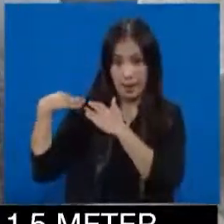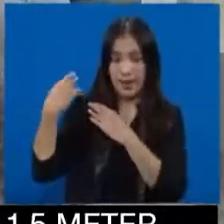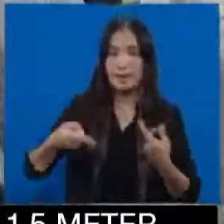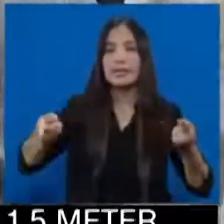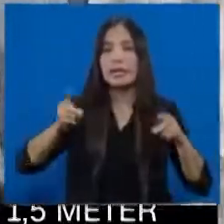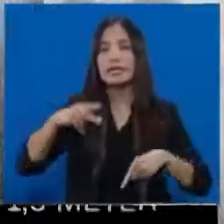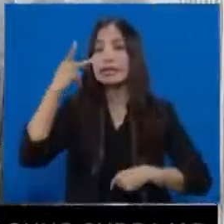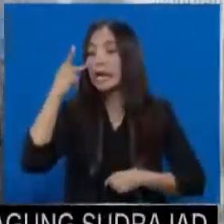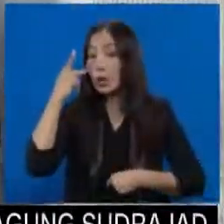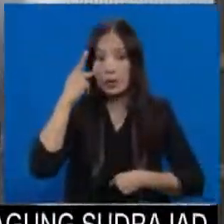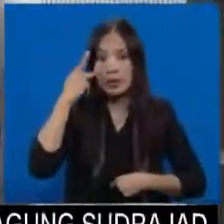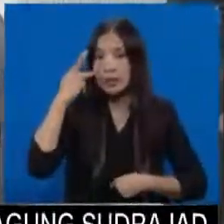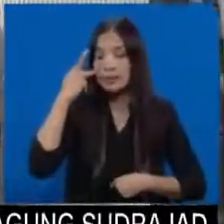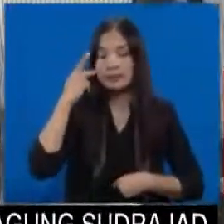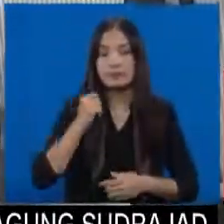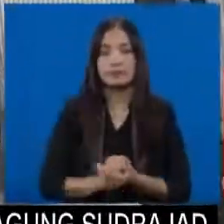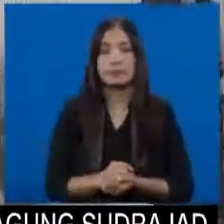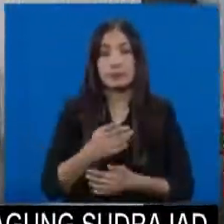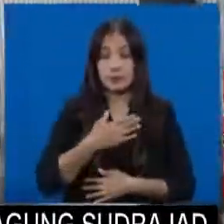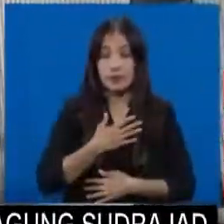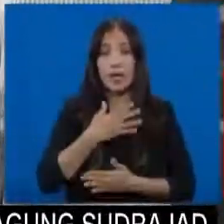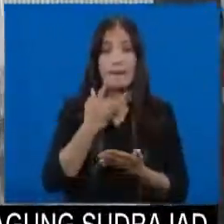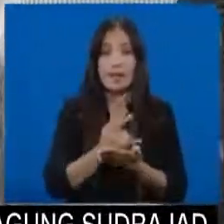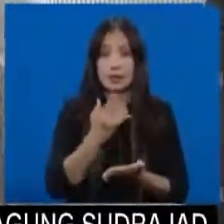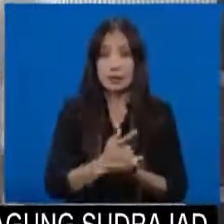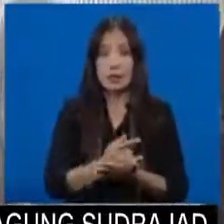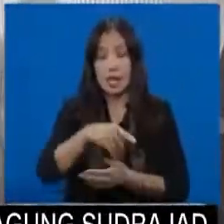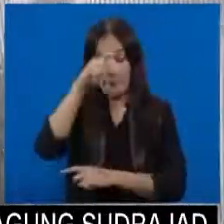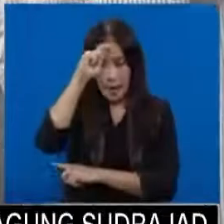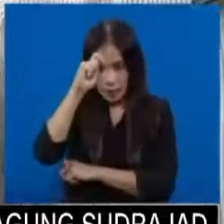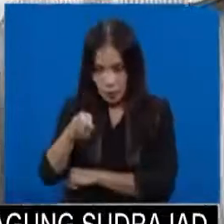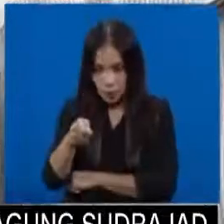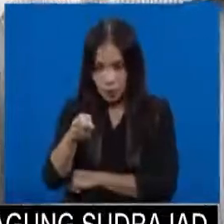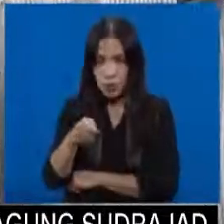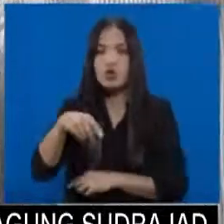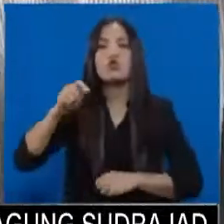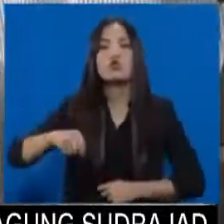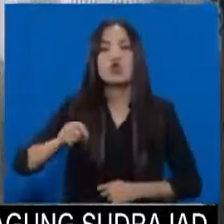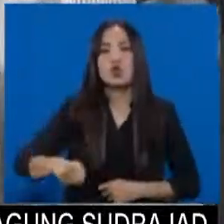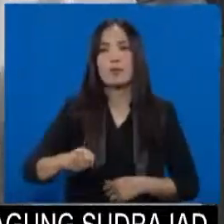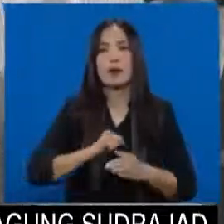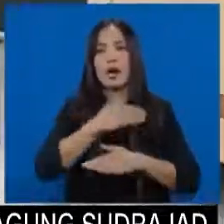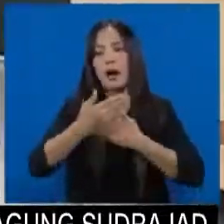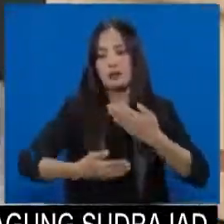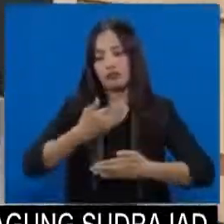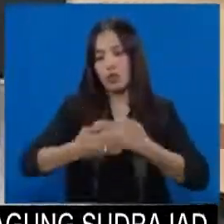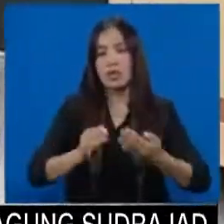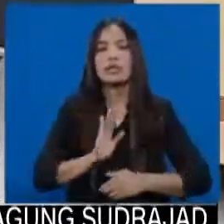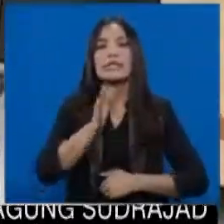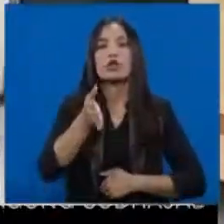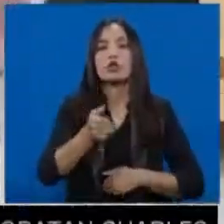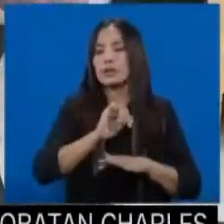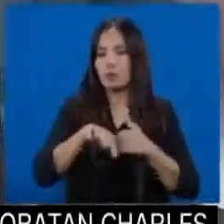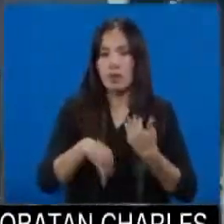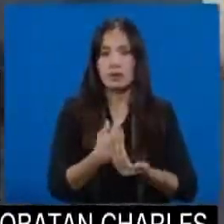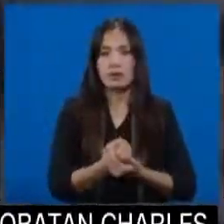Officer, ya, dan saya akan patuh hukum dan selalu mengikuti proses hukum. Selain